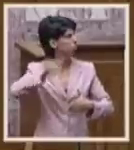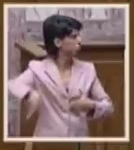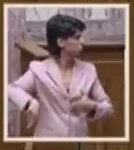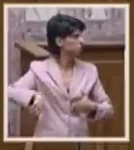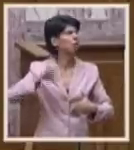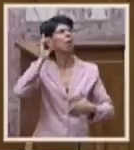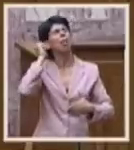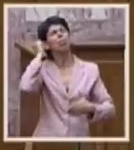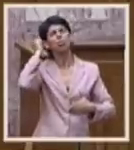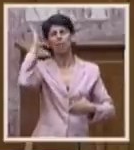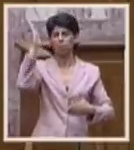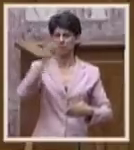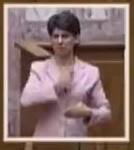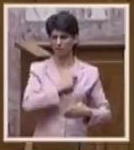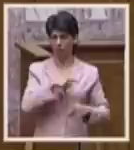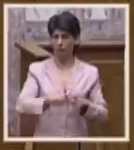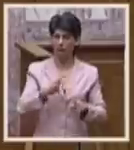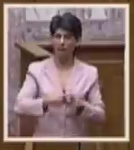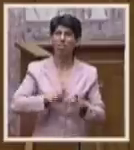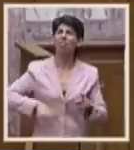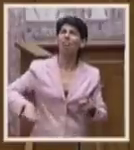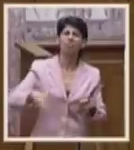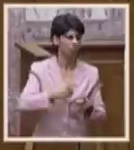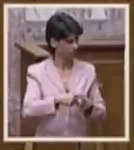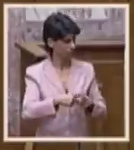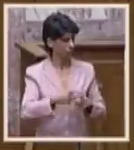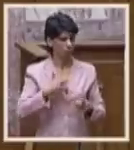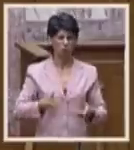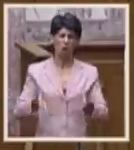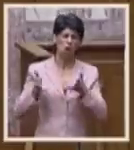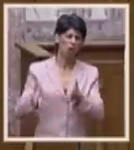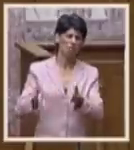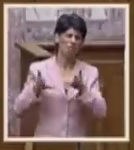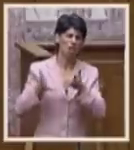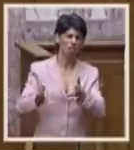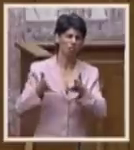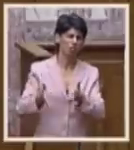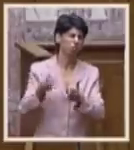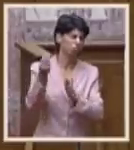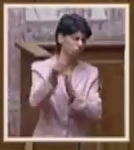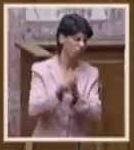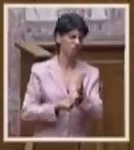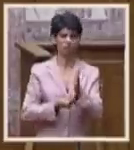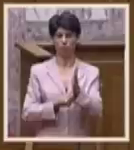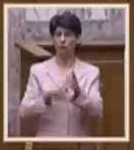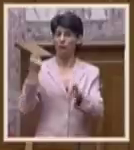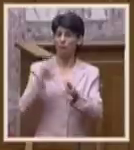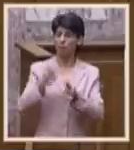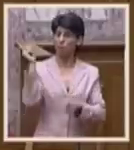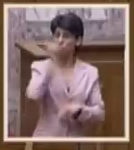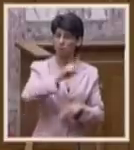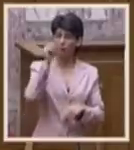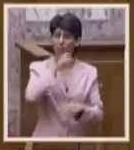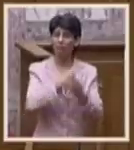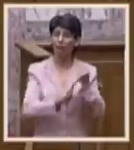δεν πίστευε την Ελλάδα και τους Έλληνες. Τους είχαμε κοροϊδέψει για πολλωστή φορά, είχαμε πει και επισήμως ψέματα για το